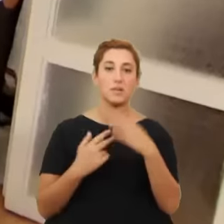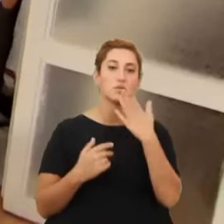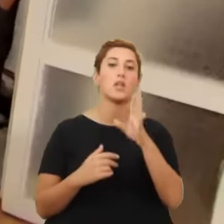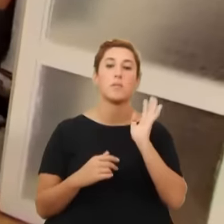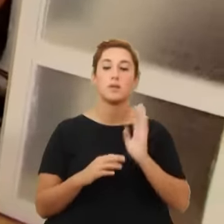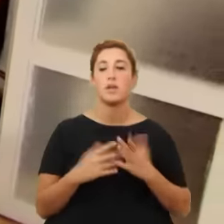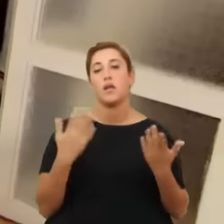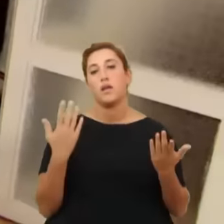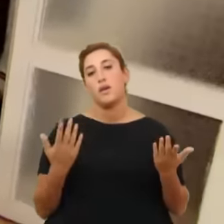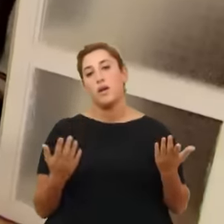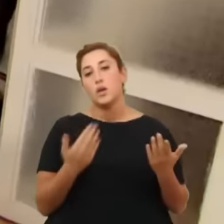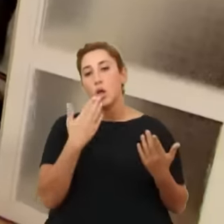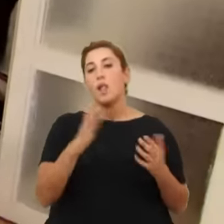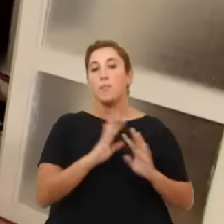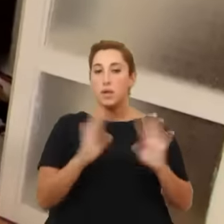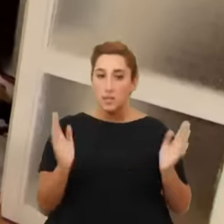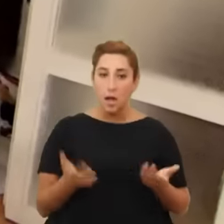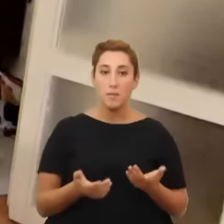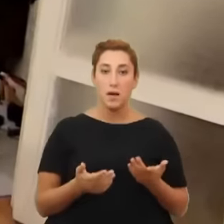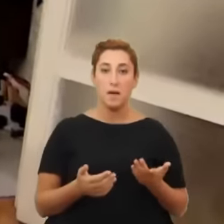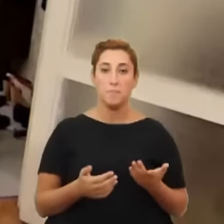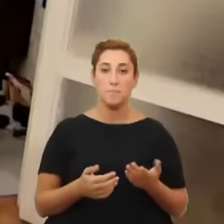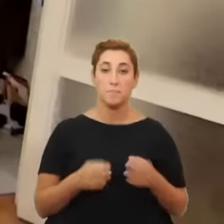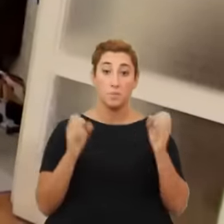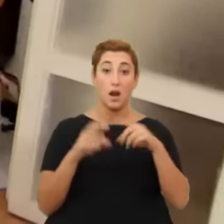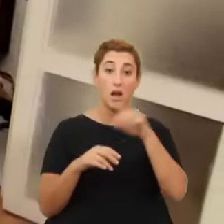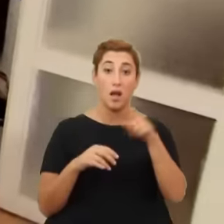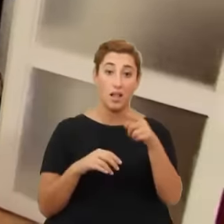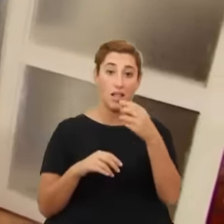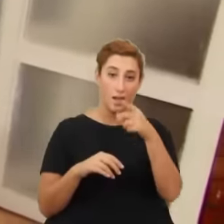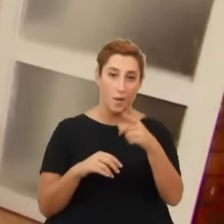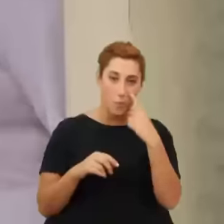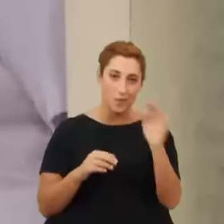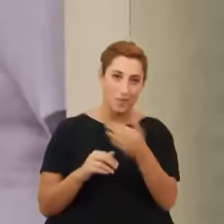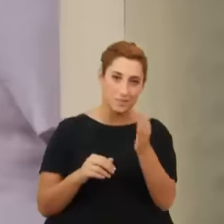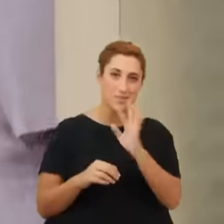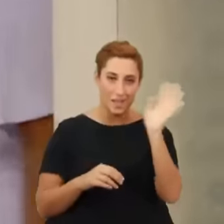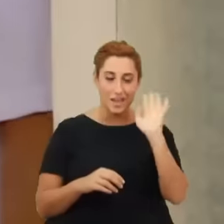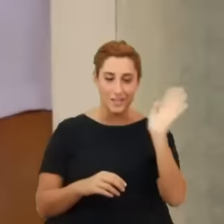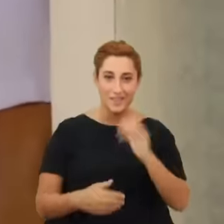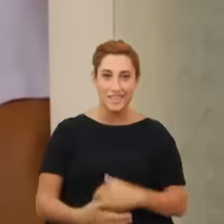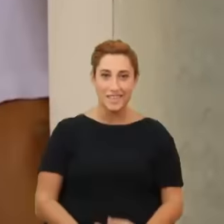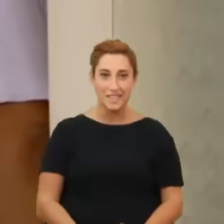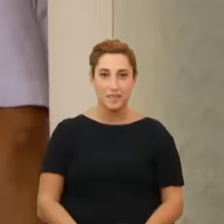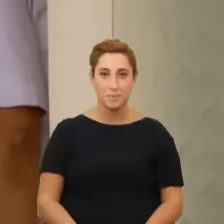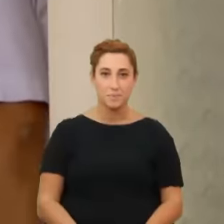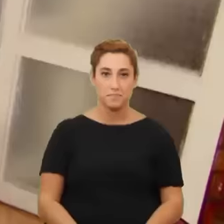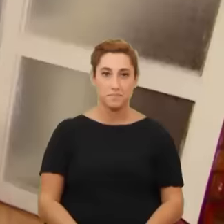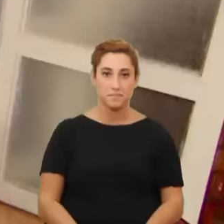söylemezsin. Ya söylemeyiz hadi. Bırakır yiyebilir. Hala yiyebilir. Kim istersen. Hadi sen söylersin.